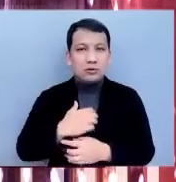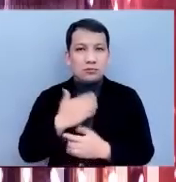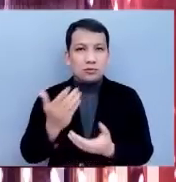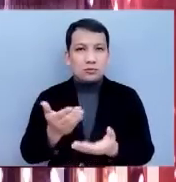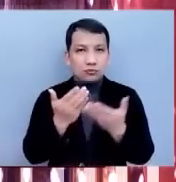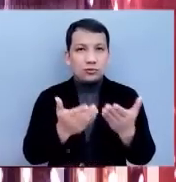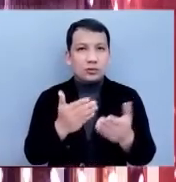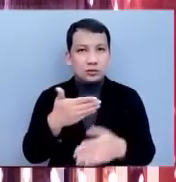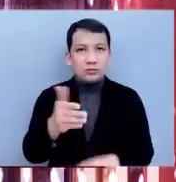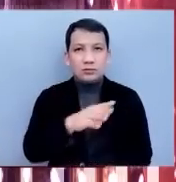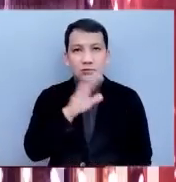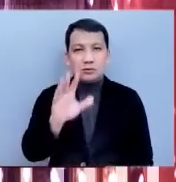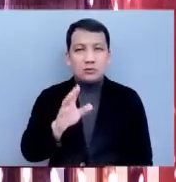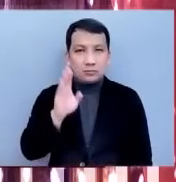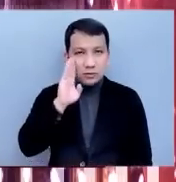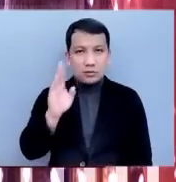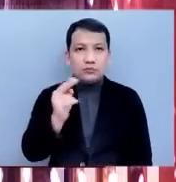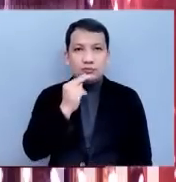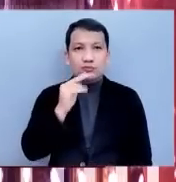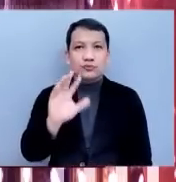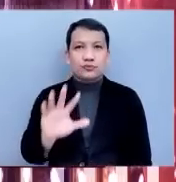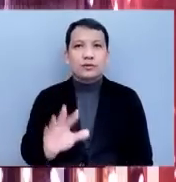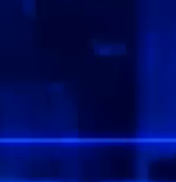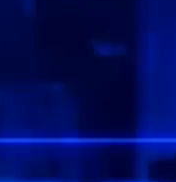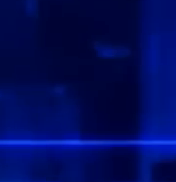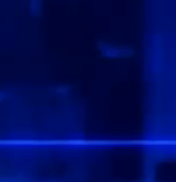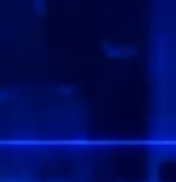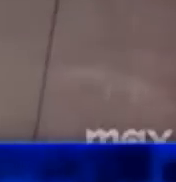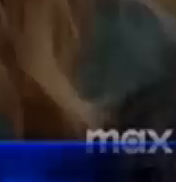sa Frontline, Brian Basa, News 5.